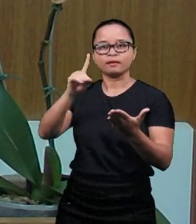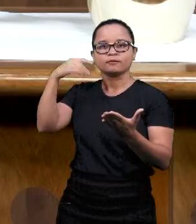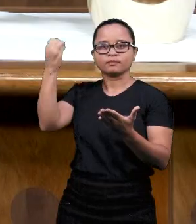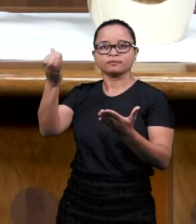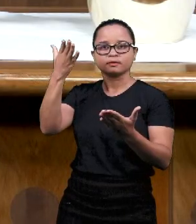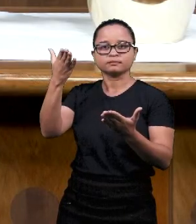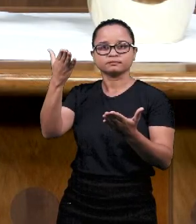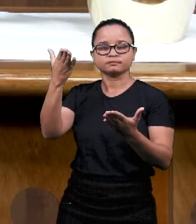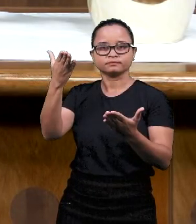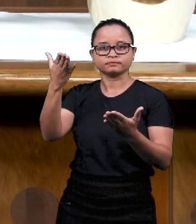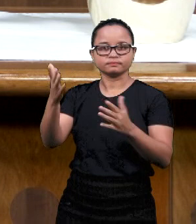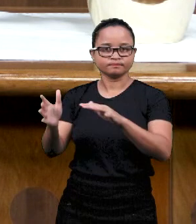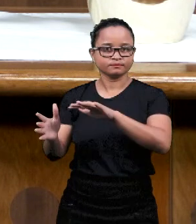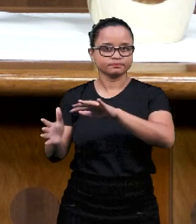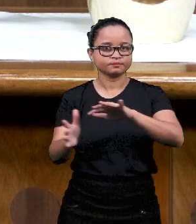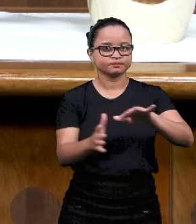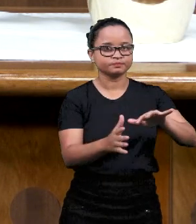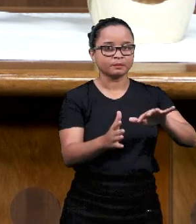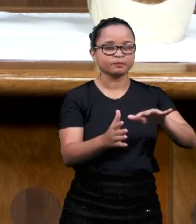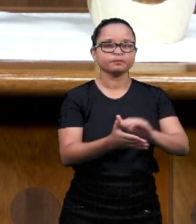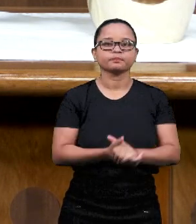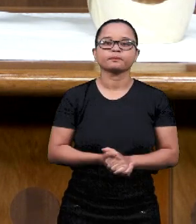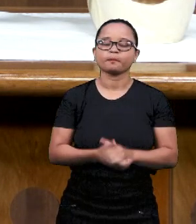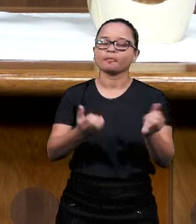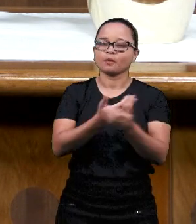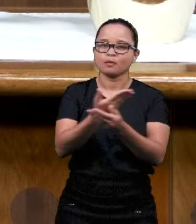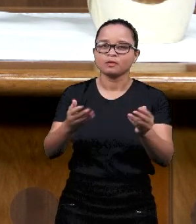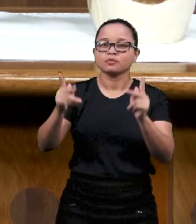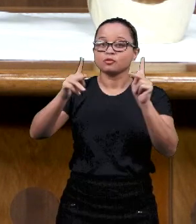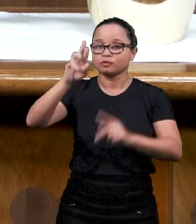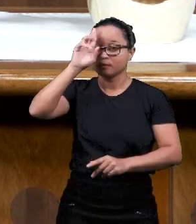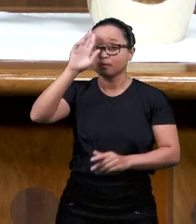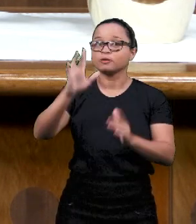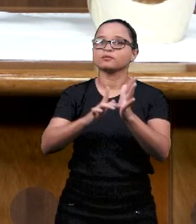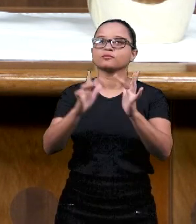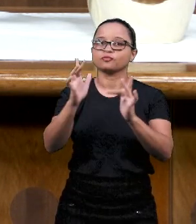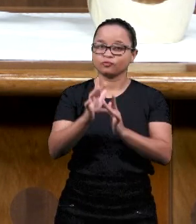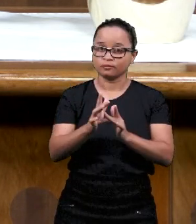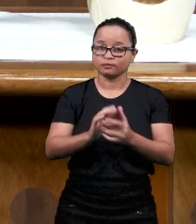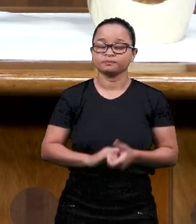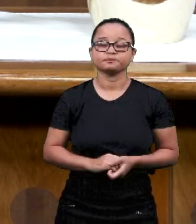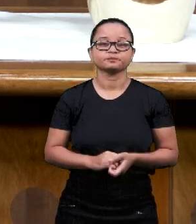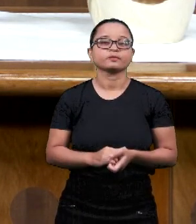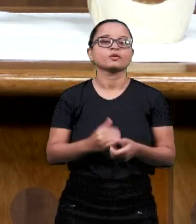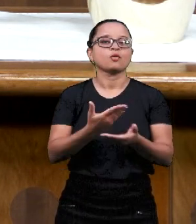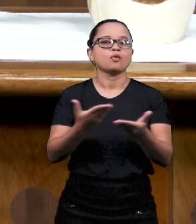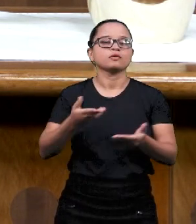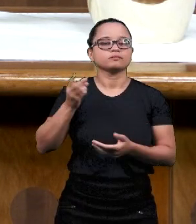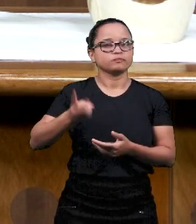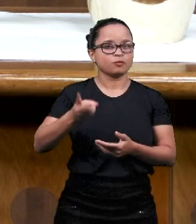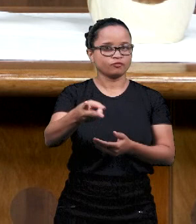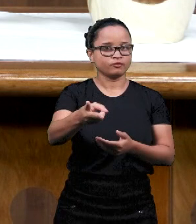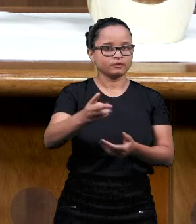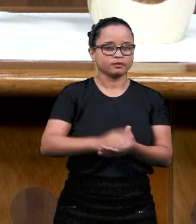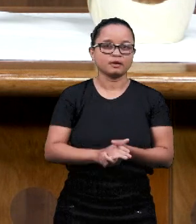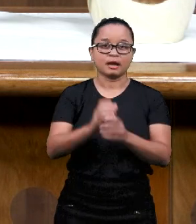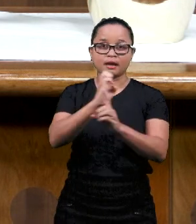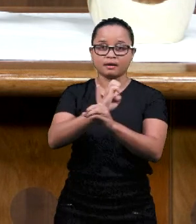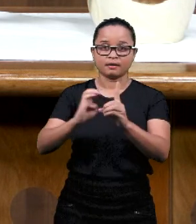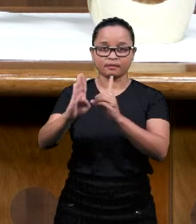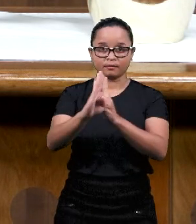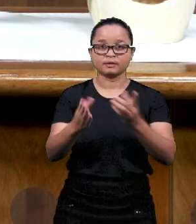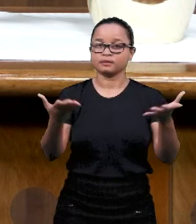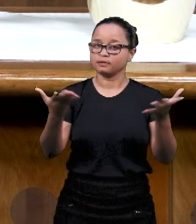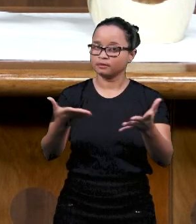paix du Seigneur Jésus. Nous continuons ici notre école biblique dominicale de ce matin. Et maintenant,